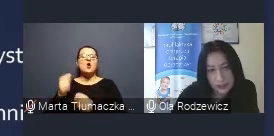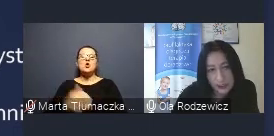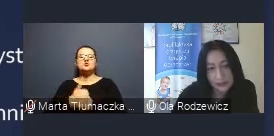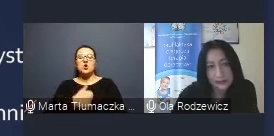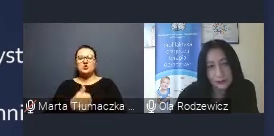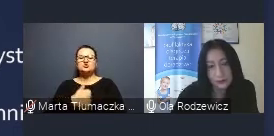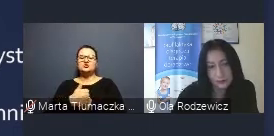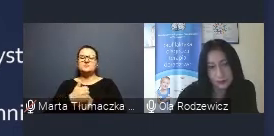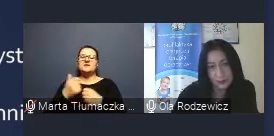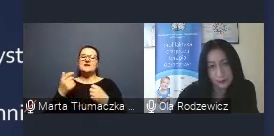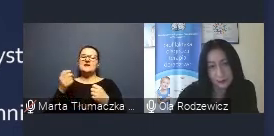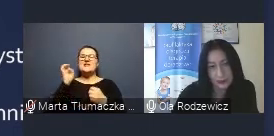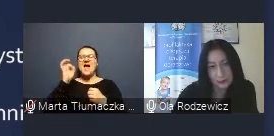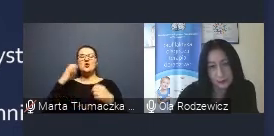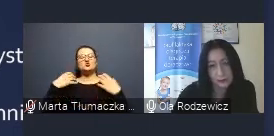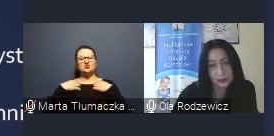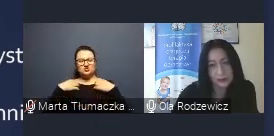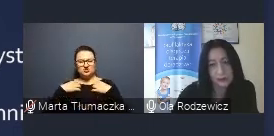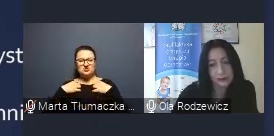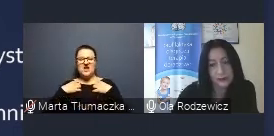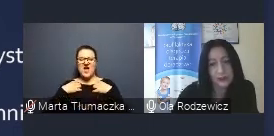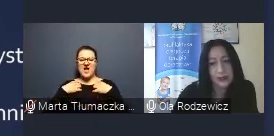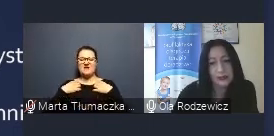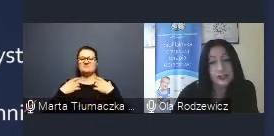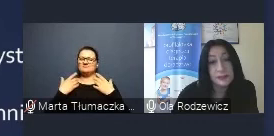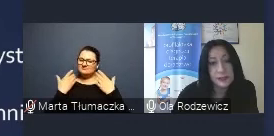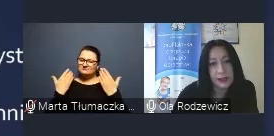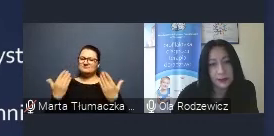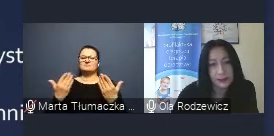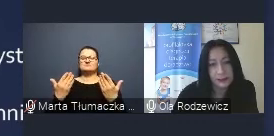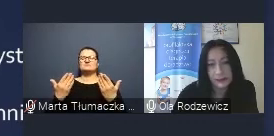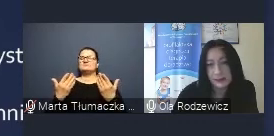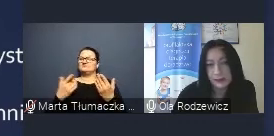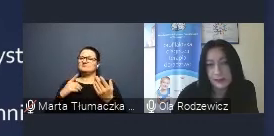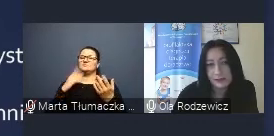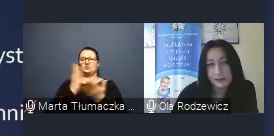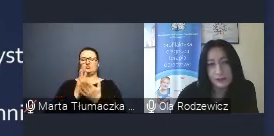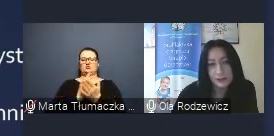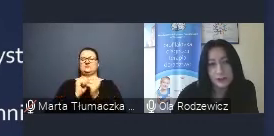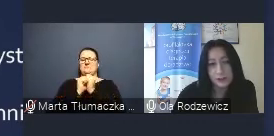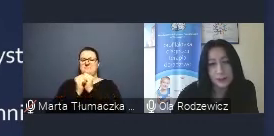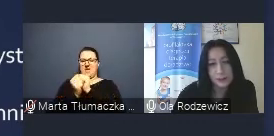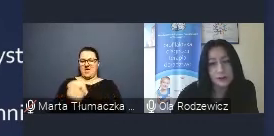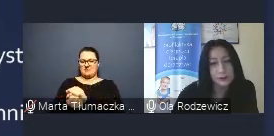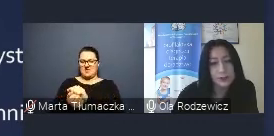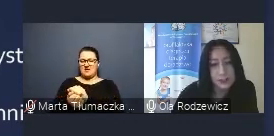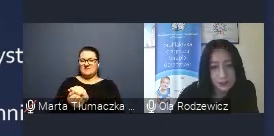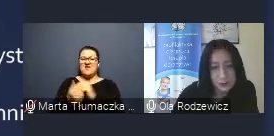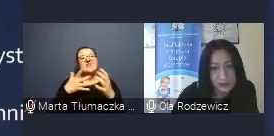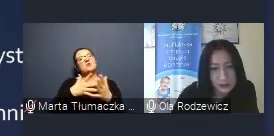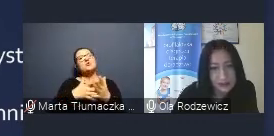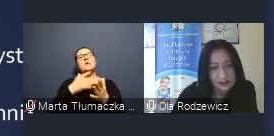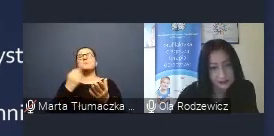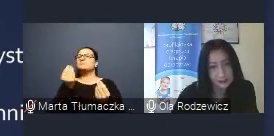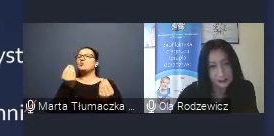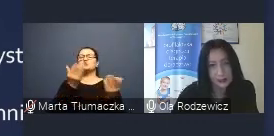jakość życia tego człowieka, który do nas przychodzi na diagnozę, się zmieniała. I ta diagnoza jest niepotrzebna po to, żeby przykleić